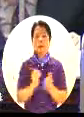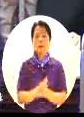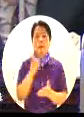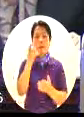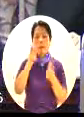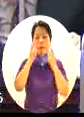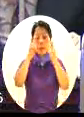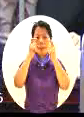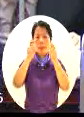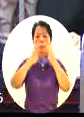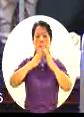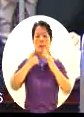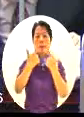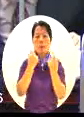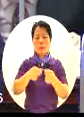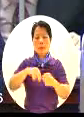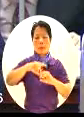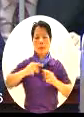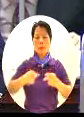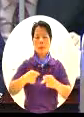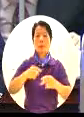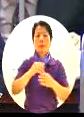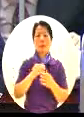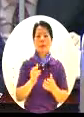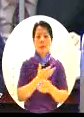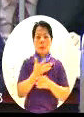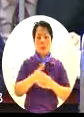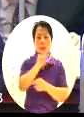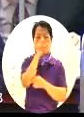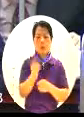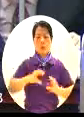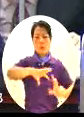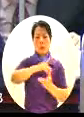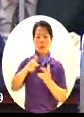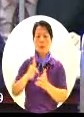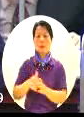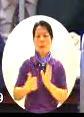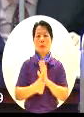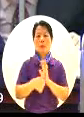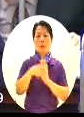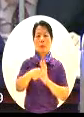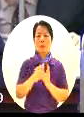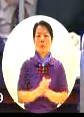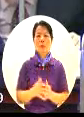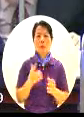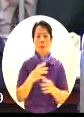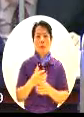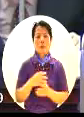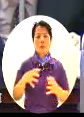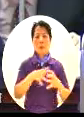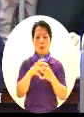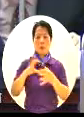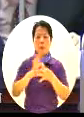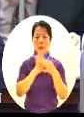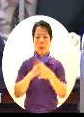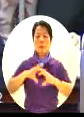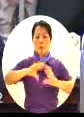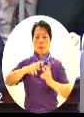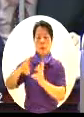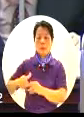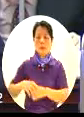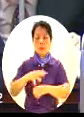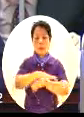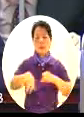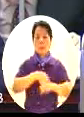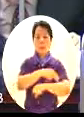做真好的经历。夜世界这一次在整个联合国整个环境